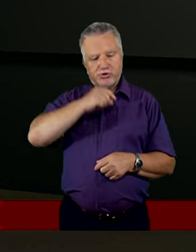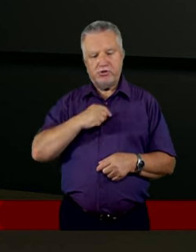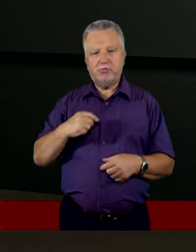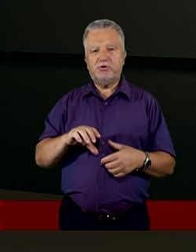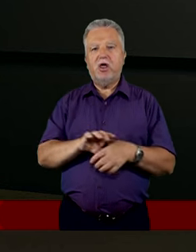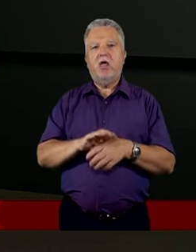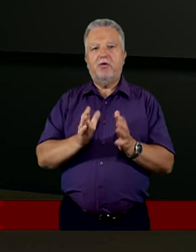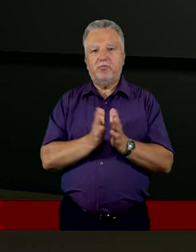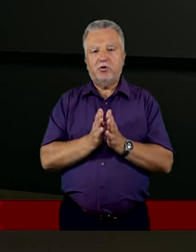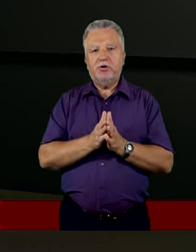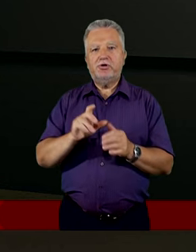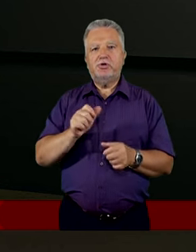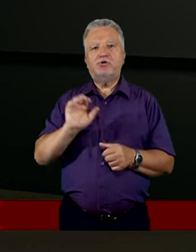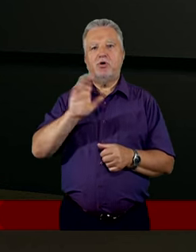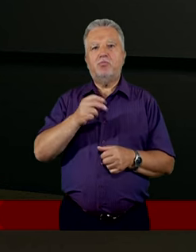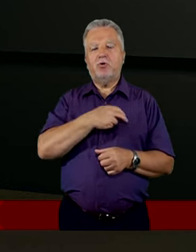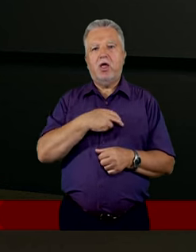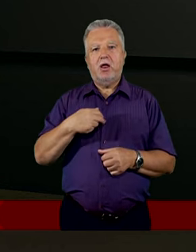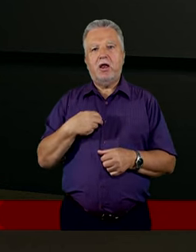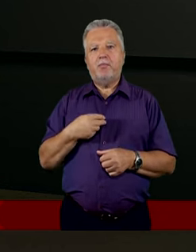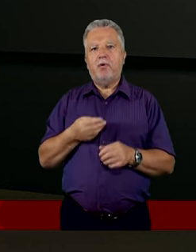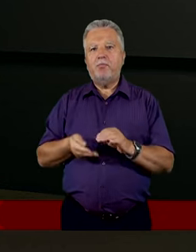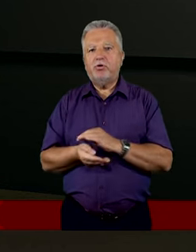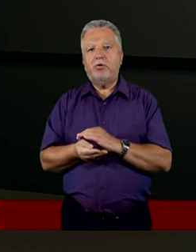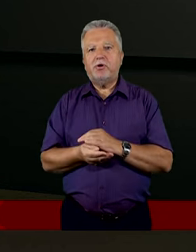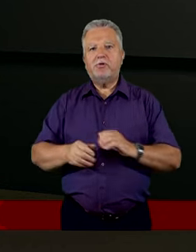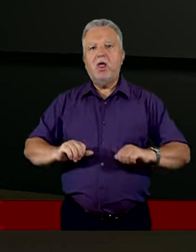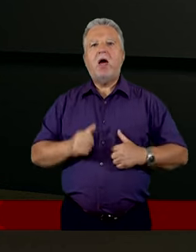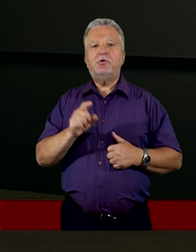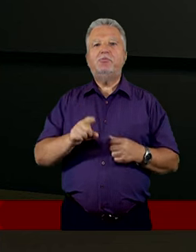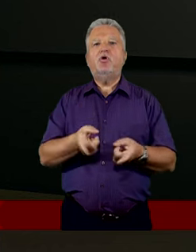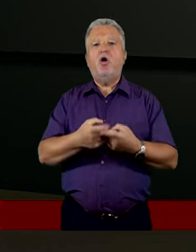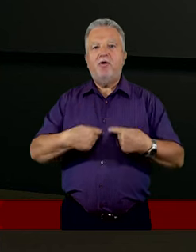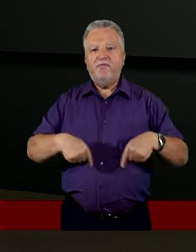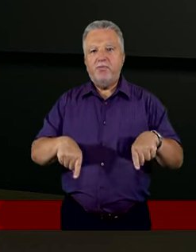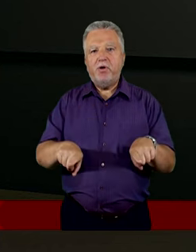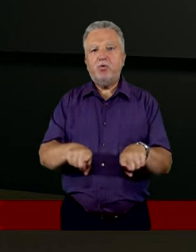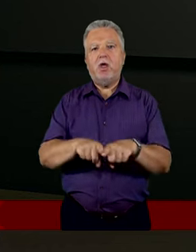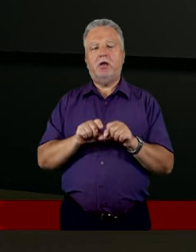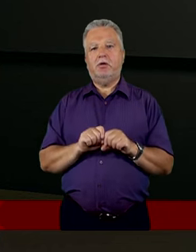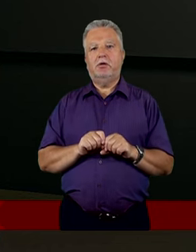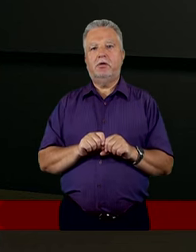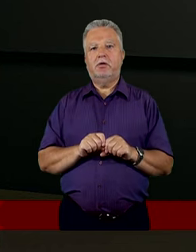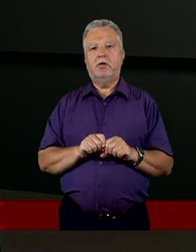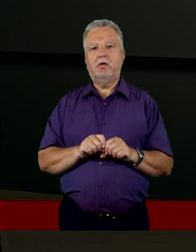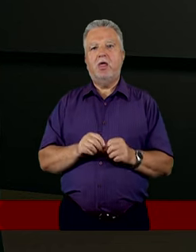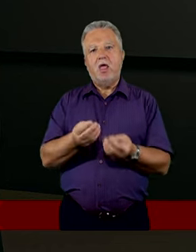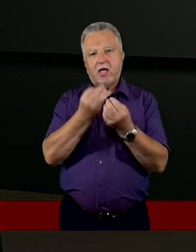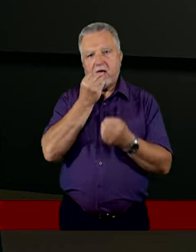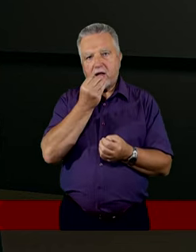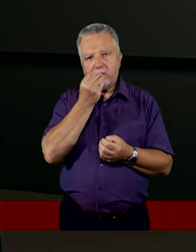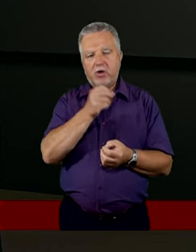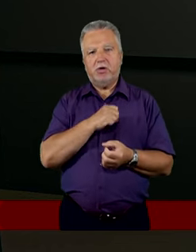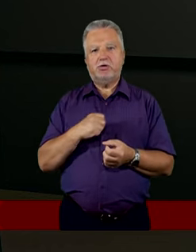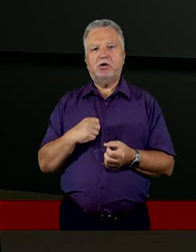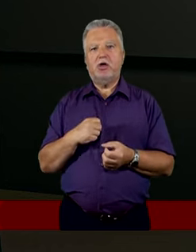w modlitwie, co nam Bóg podsuwa, żebyśmy to realizowali, czyli karmienie